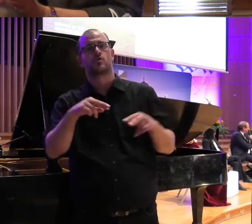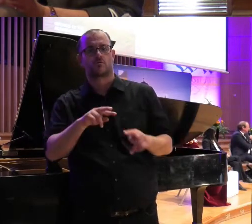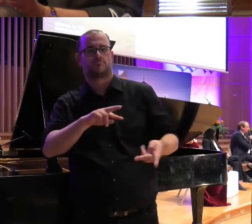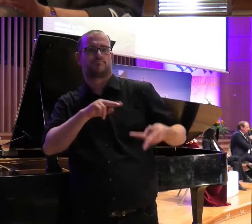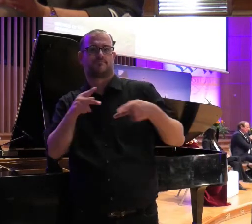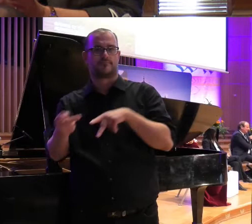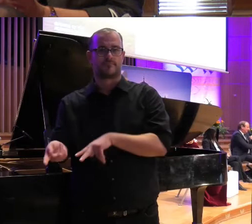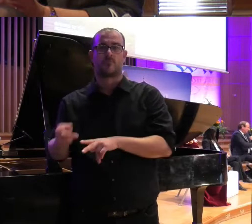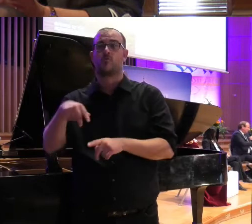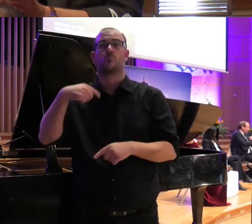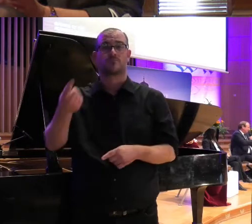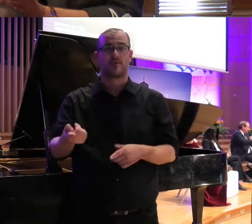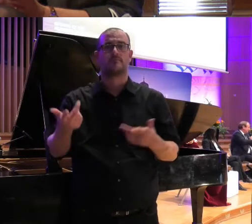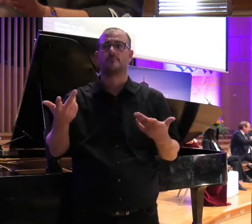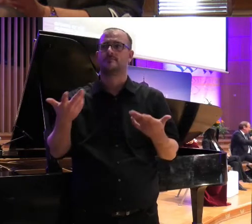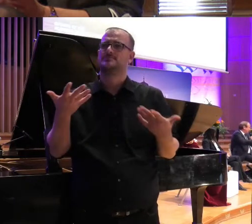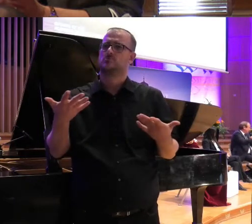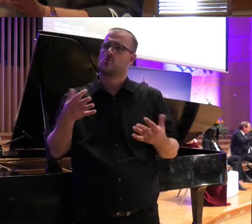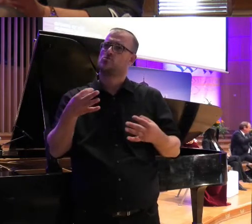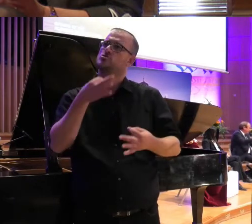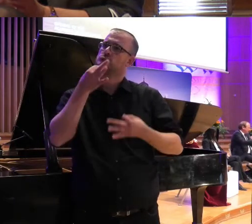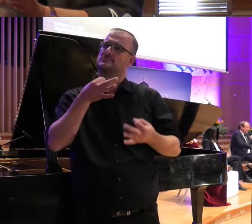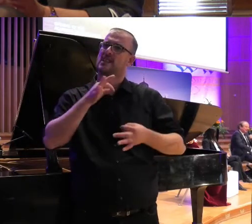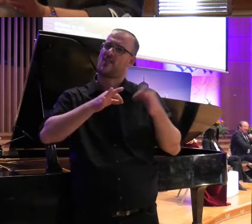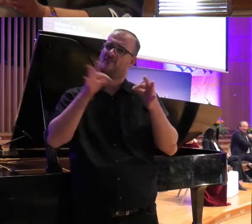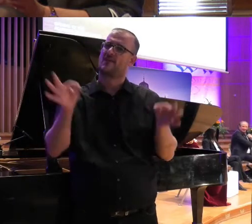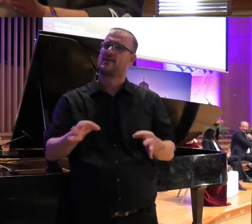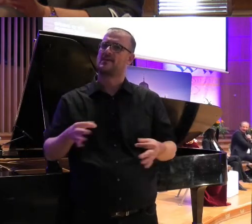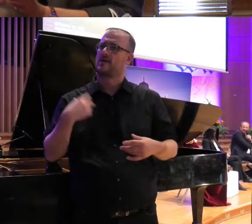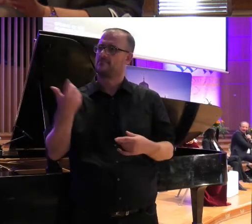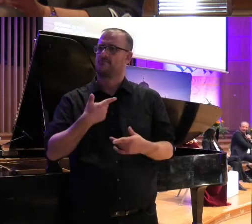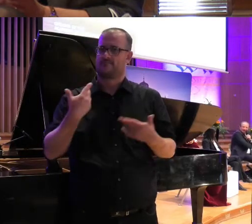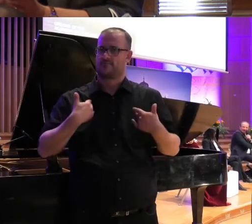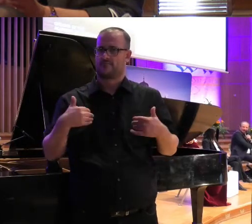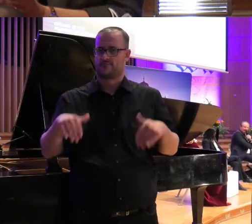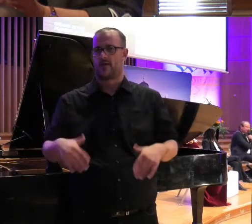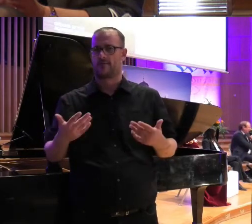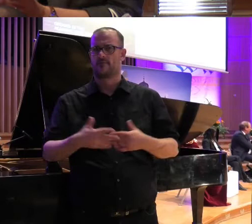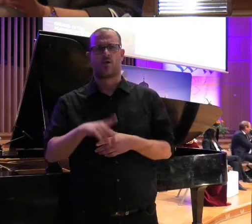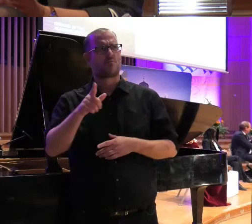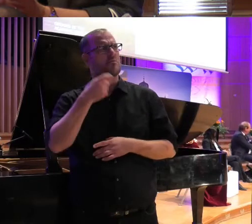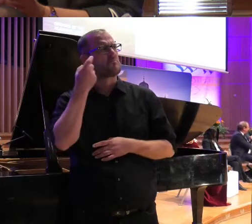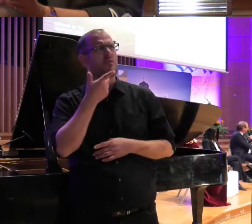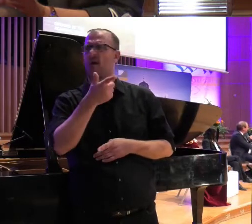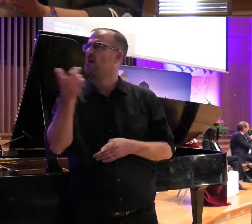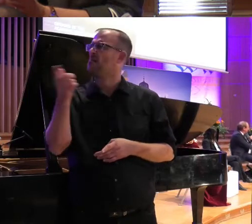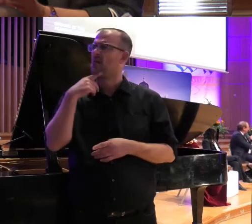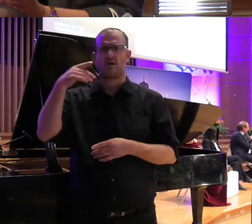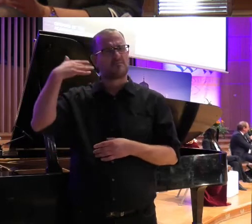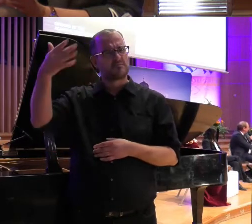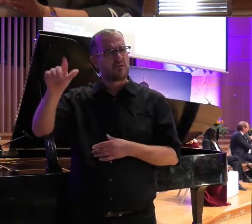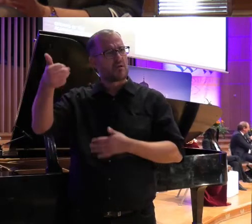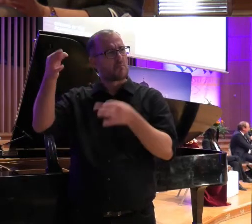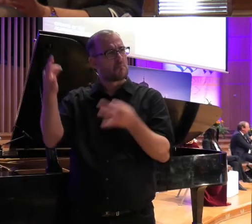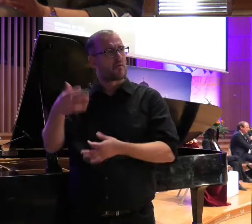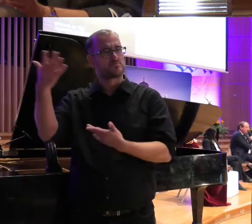rückgewandelt. Und das sind so diese Spezialfähigkeiten, wo ich sagte, da hat man sich immer gefragt, braucht das irgendwann noch jemand? Und